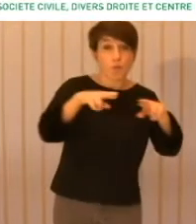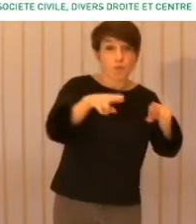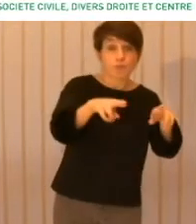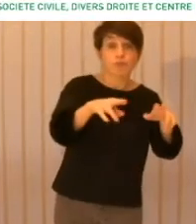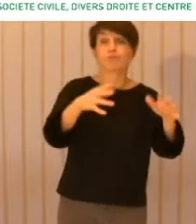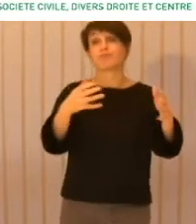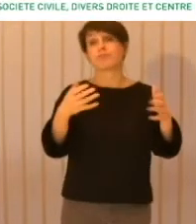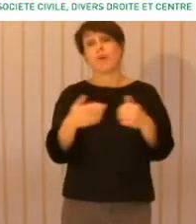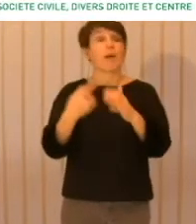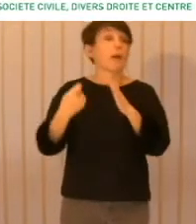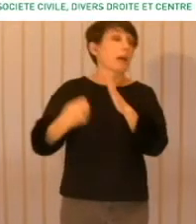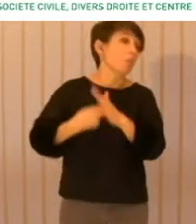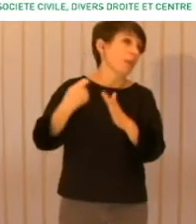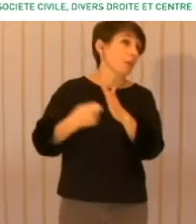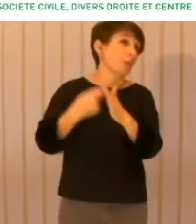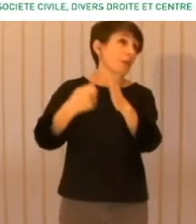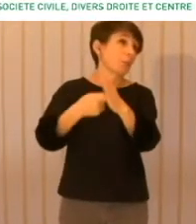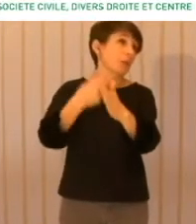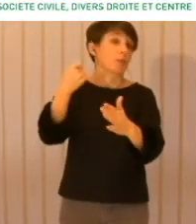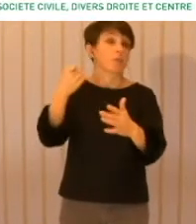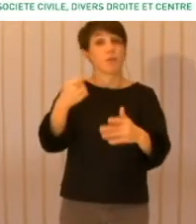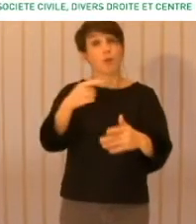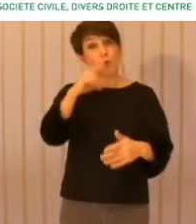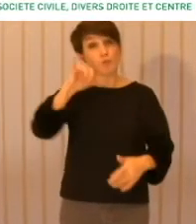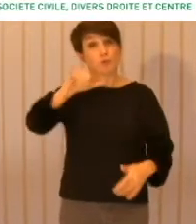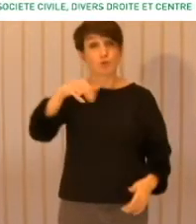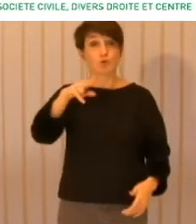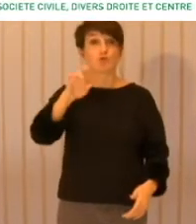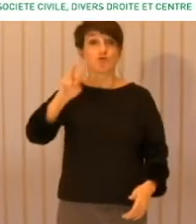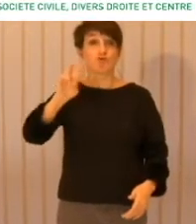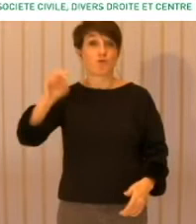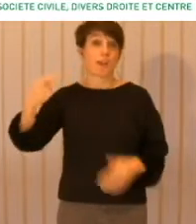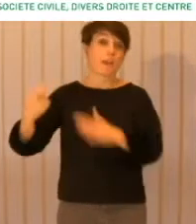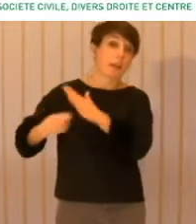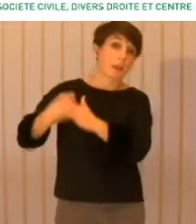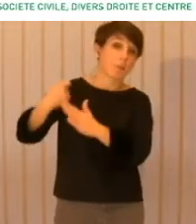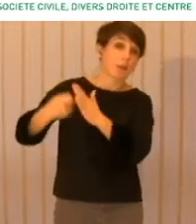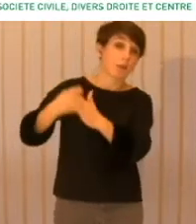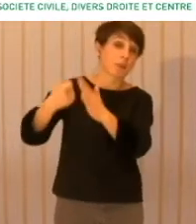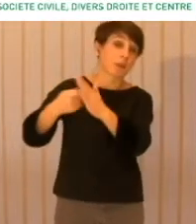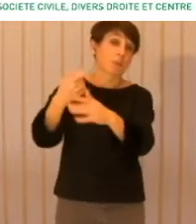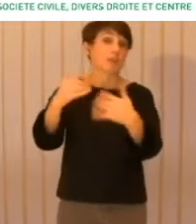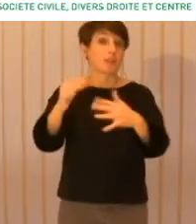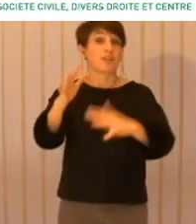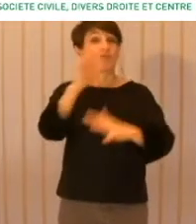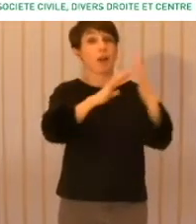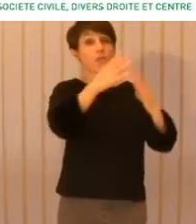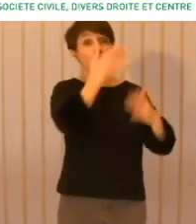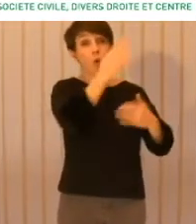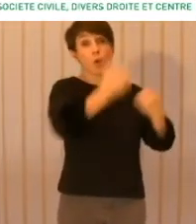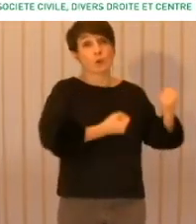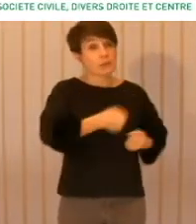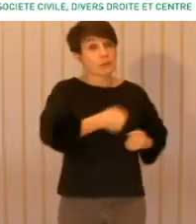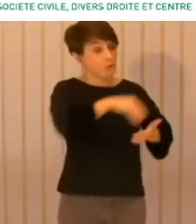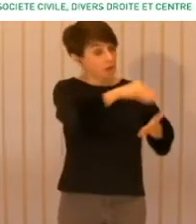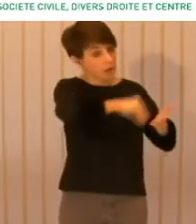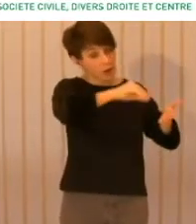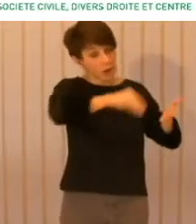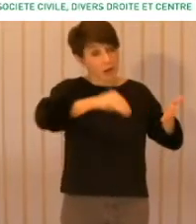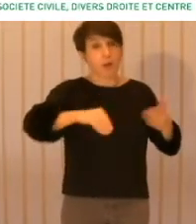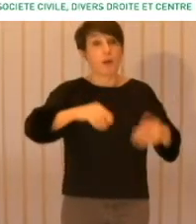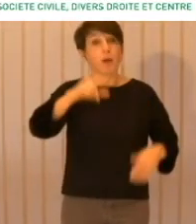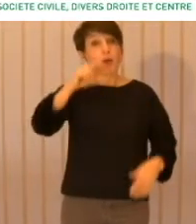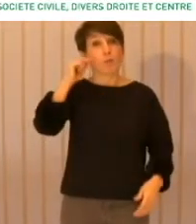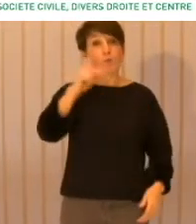Monsieur Juven répète avec application ce que les services ont écrit et qu'ont répété M.